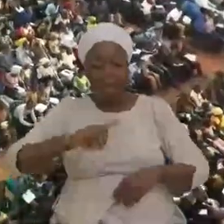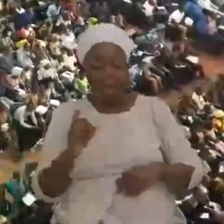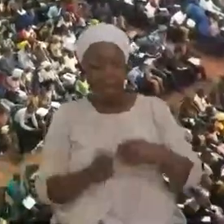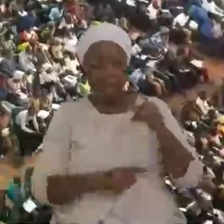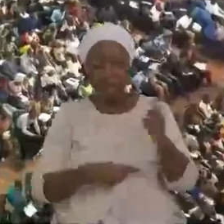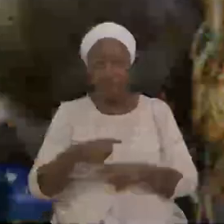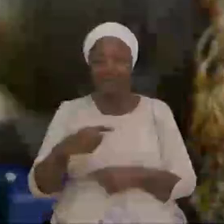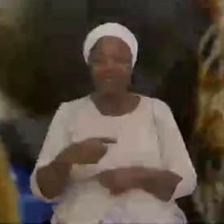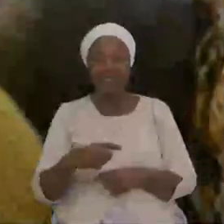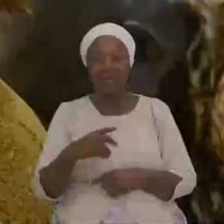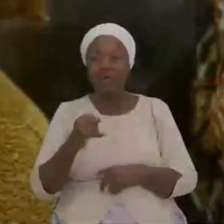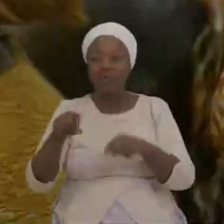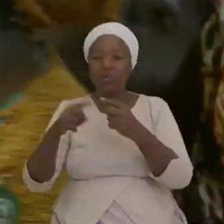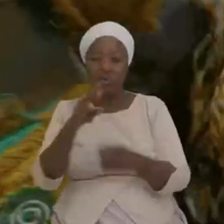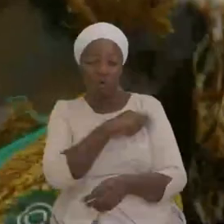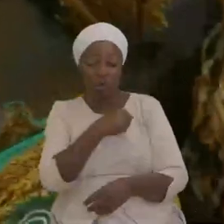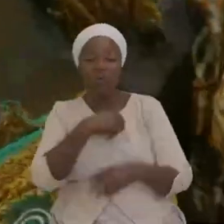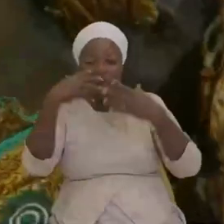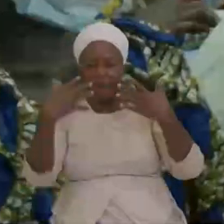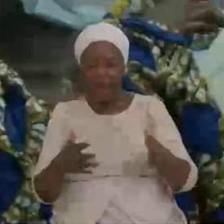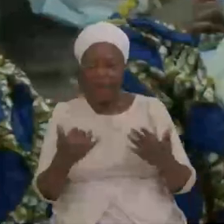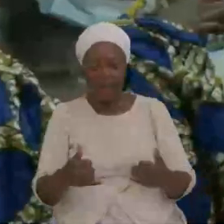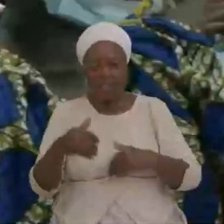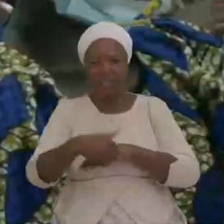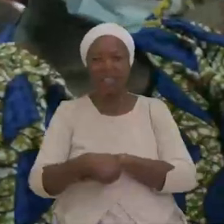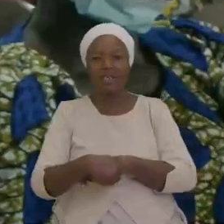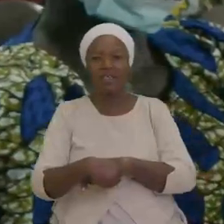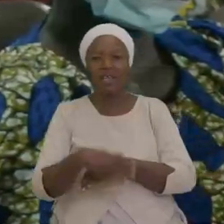Châtiment, perdition, tout est terminé ce soir.